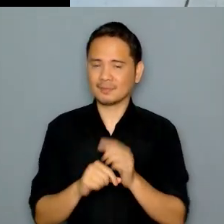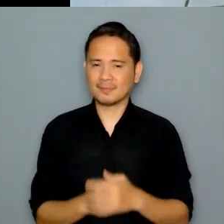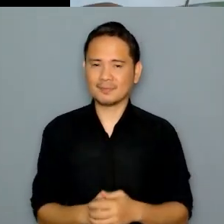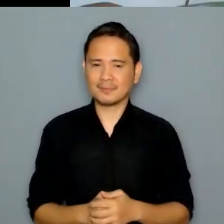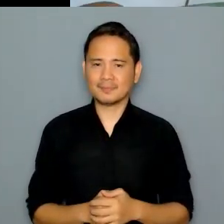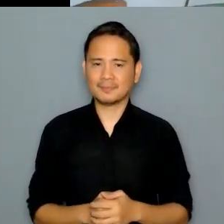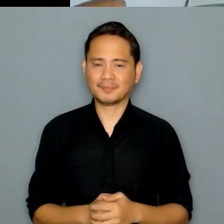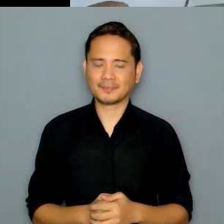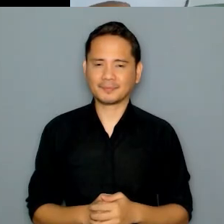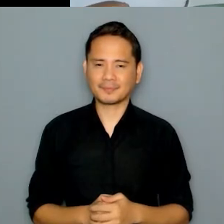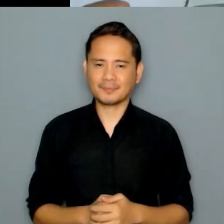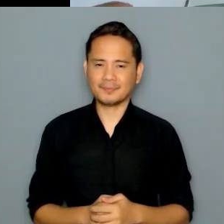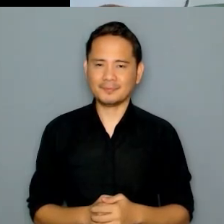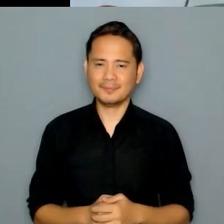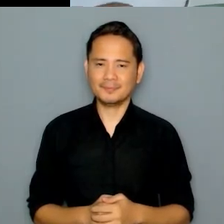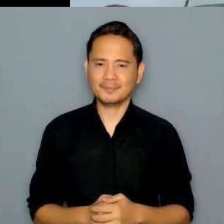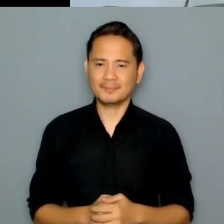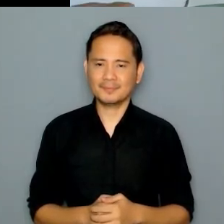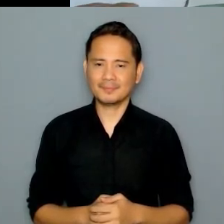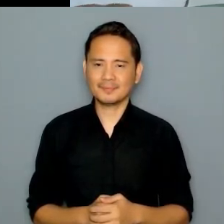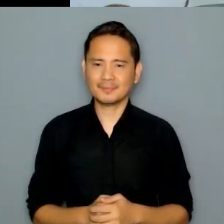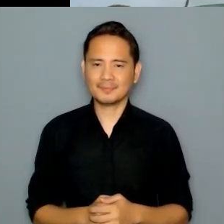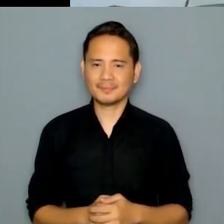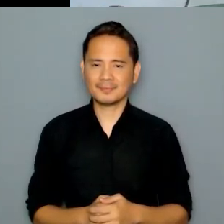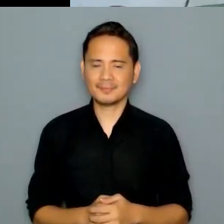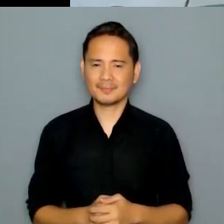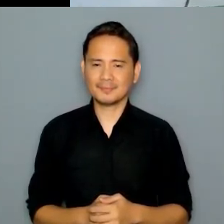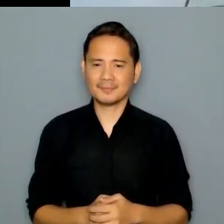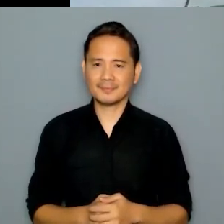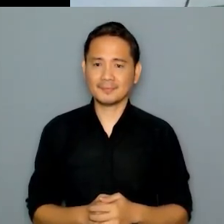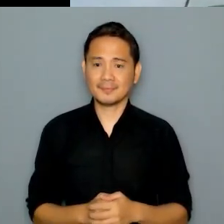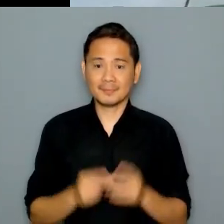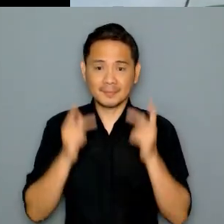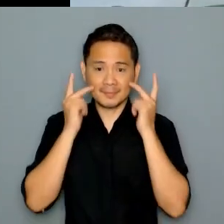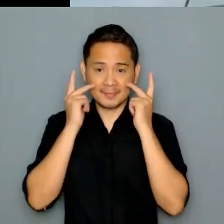din, pagka yung ganito kasi kagaya na lutuin ko, medium